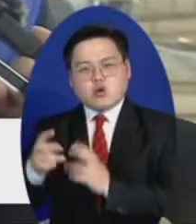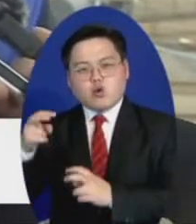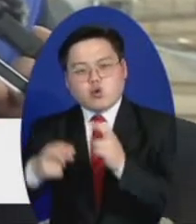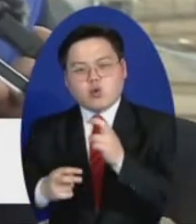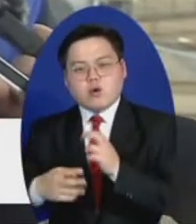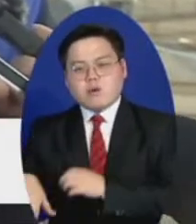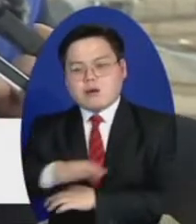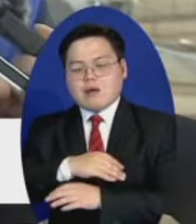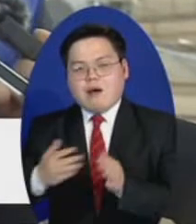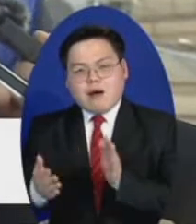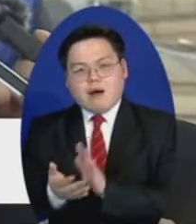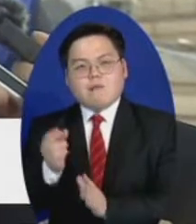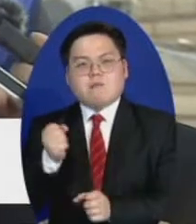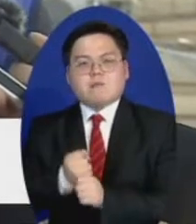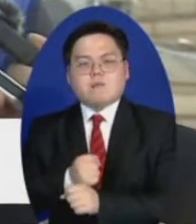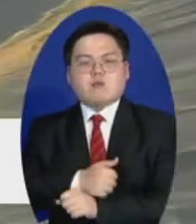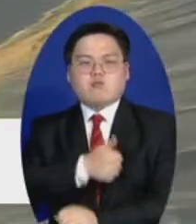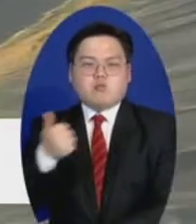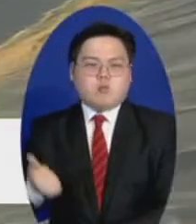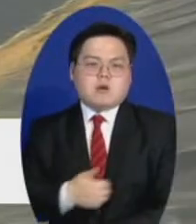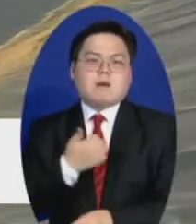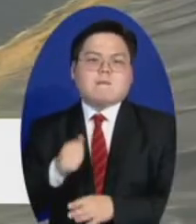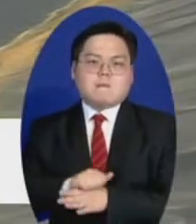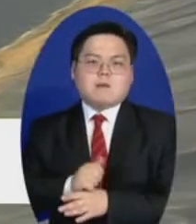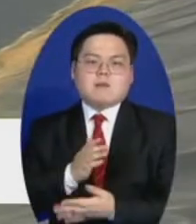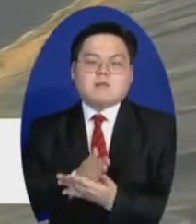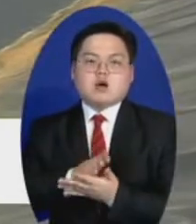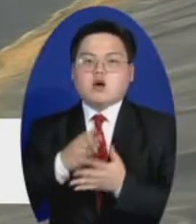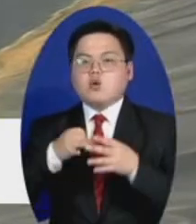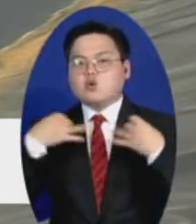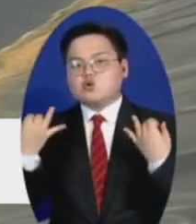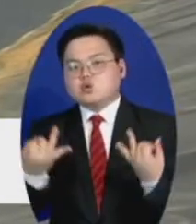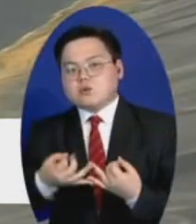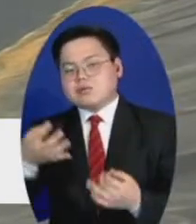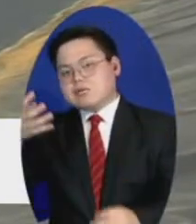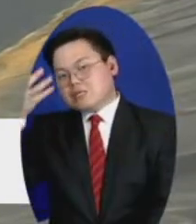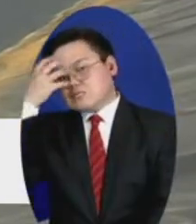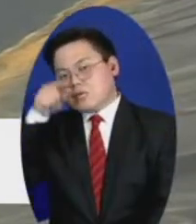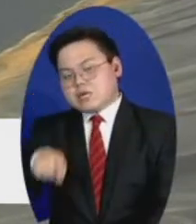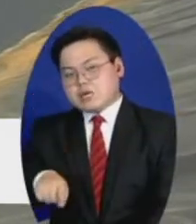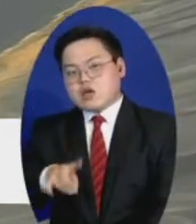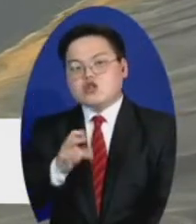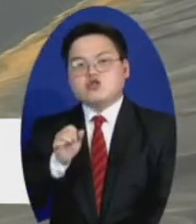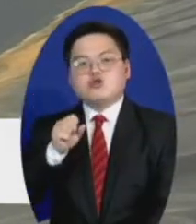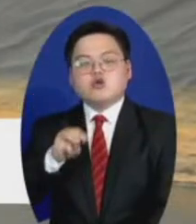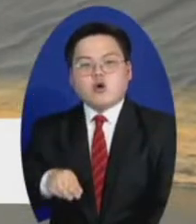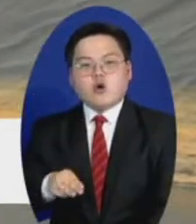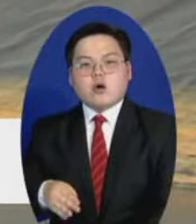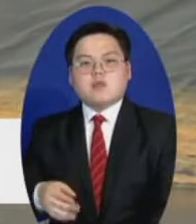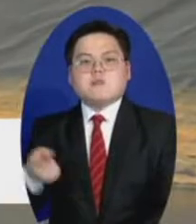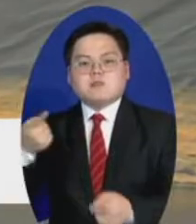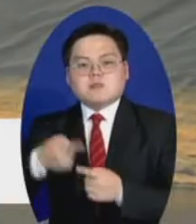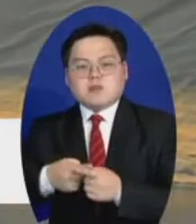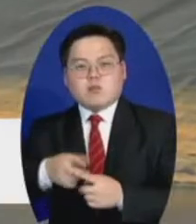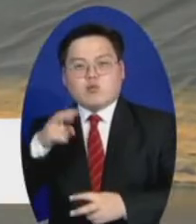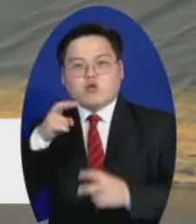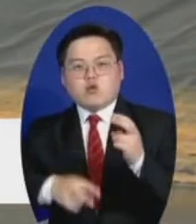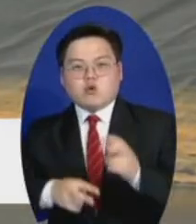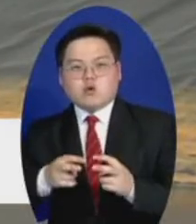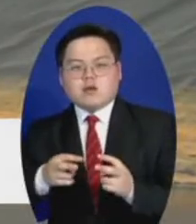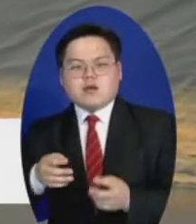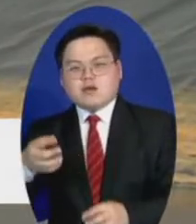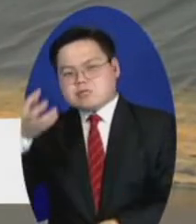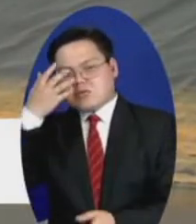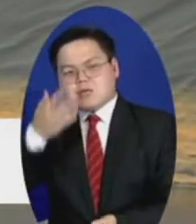бидний хамтарч ажиллахад бол бүрэн бэлэн. Улсын хурл засгийн газраас нэмэр үртик шингэсэн боловсруулах үйлдвэрүүдийг